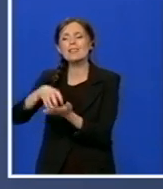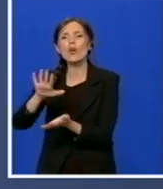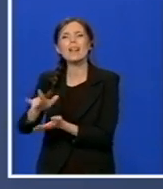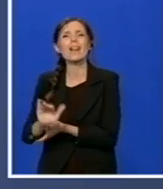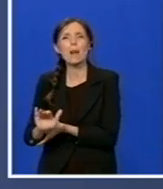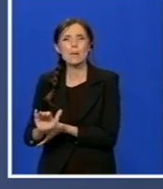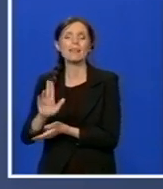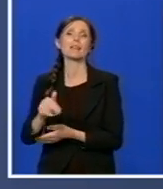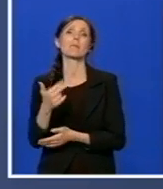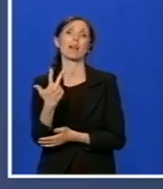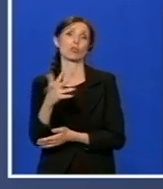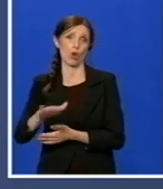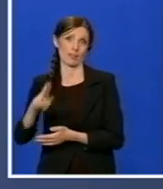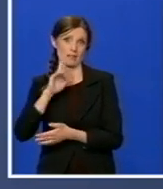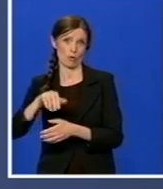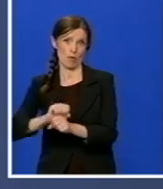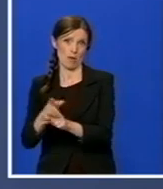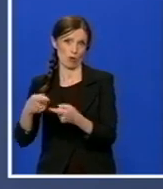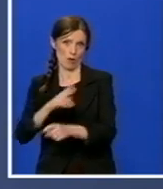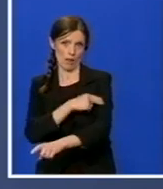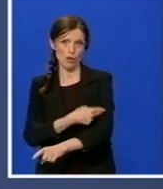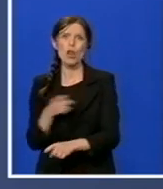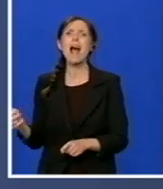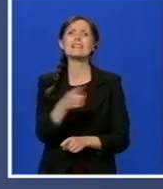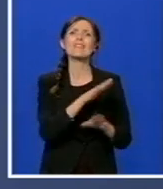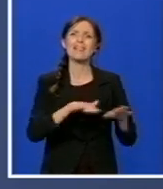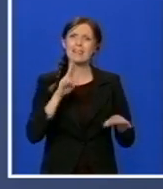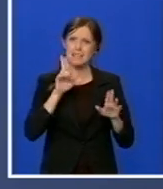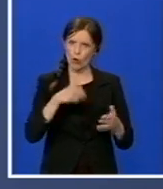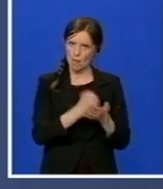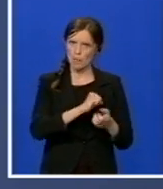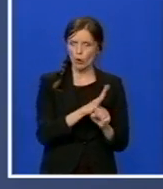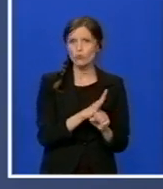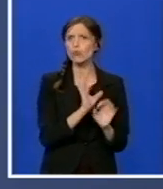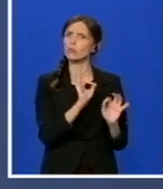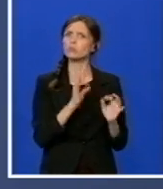3 dece. Sva deca se nalaze u stabilnom stanju i imaju